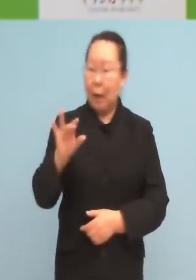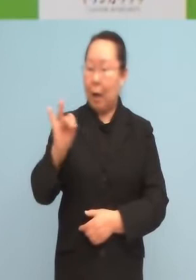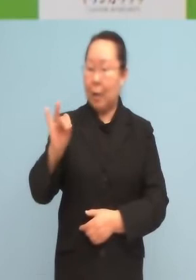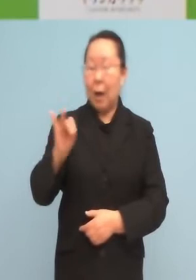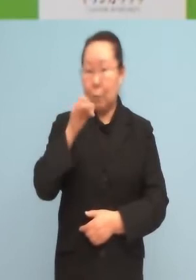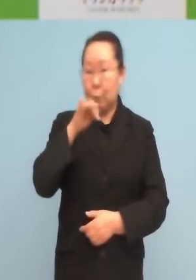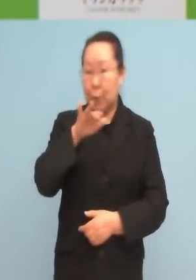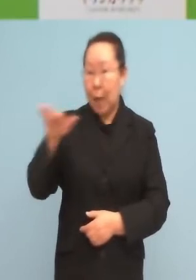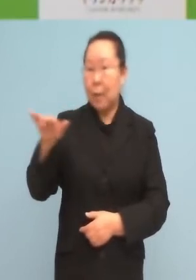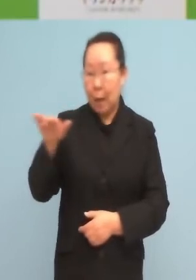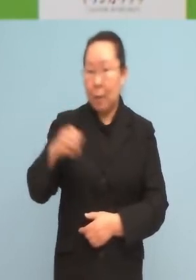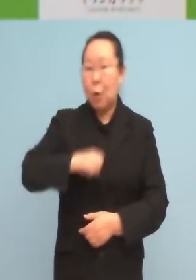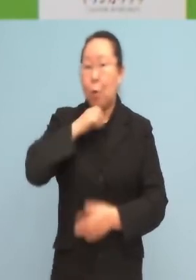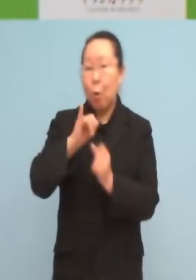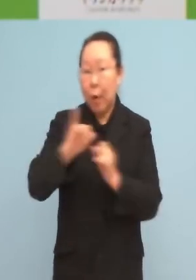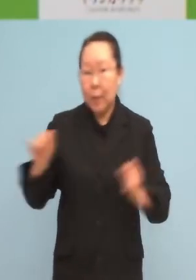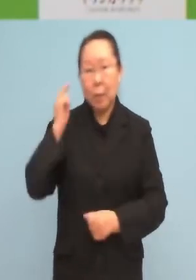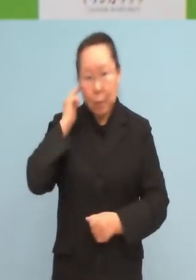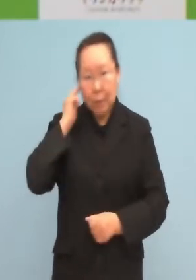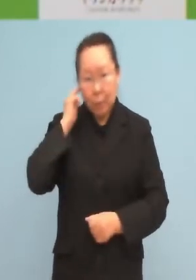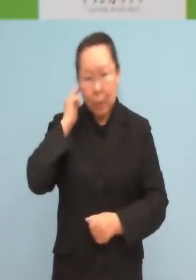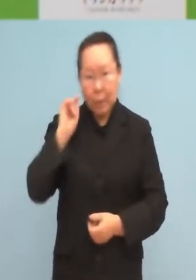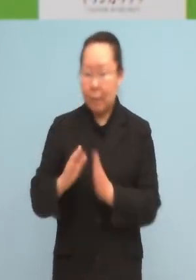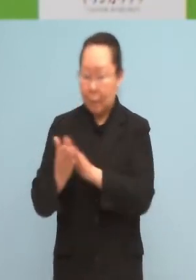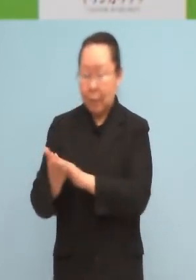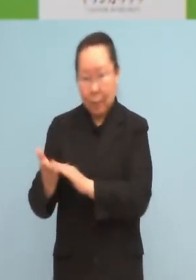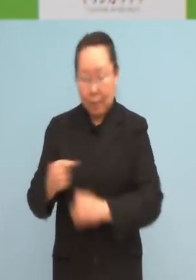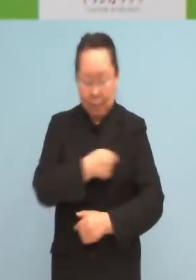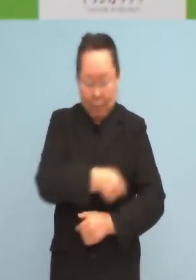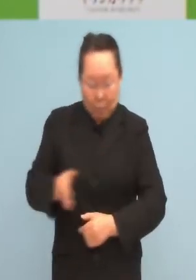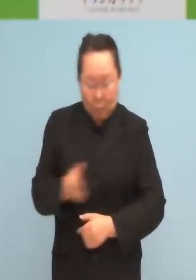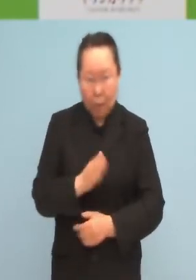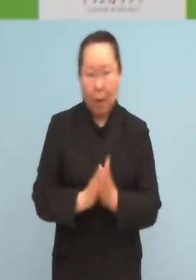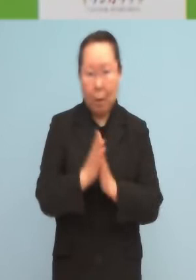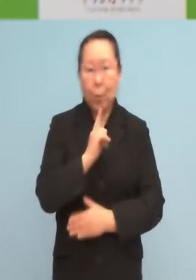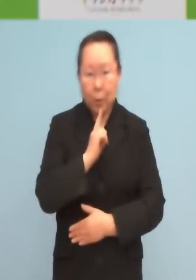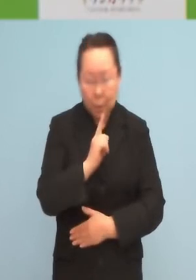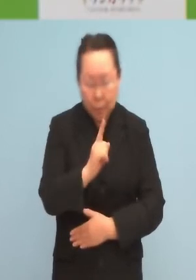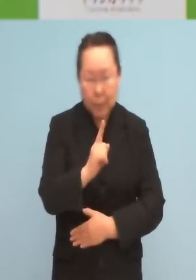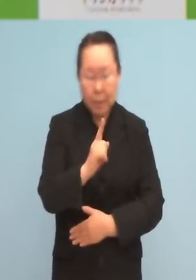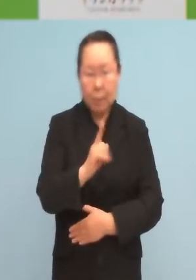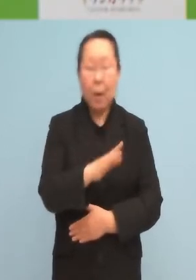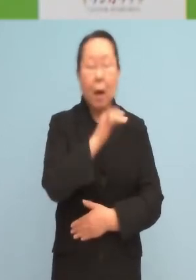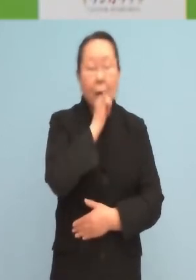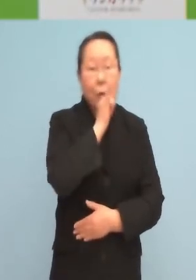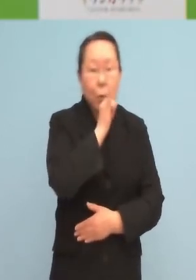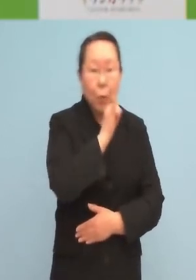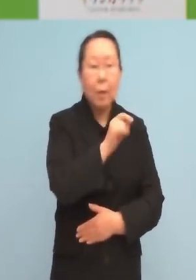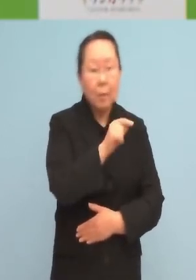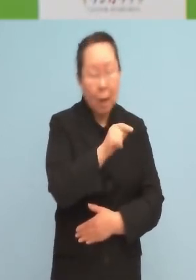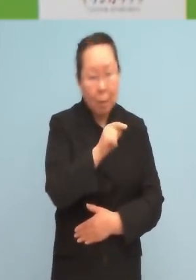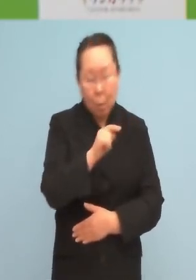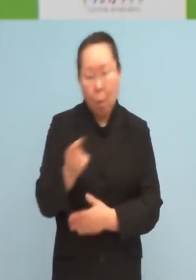をいたします。ご冥福をお祈りをいたします。なおですね、インフルエンザとこの死因との因果関係は